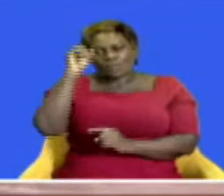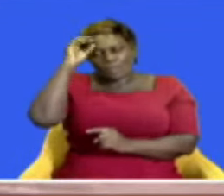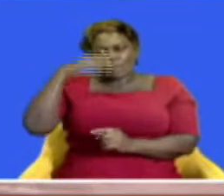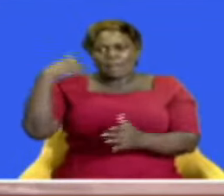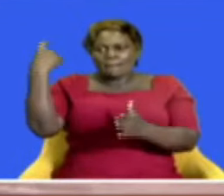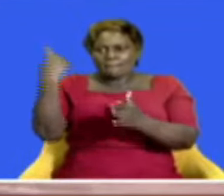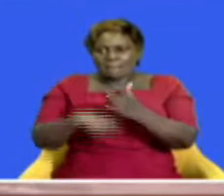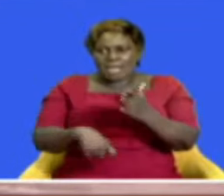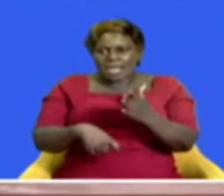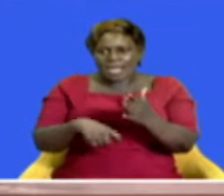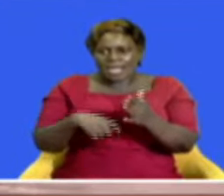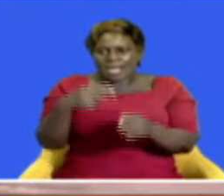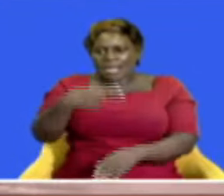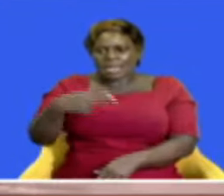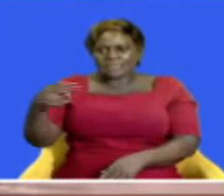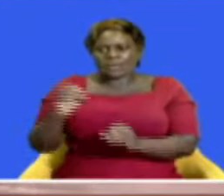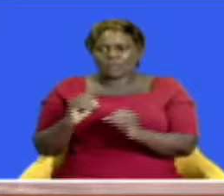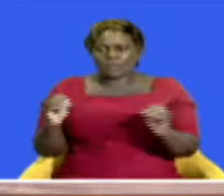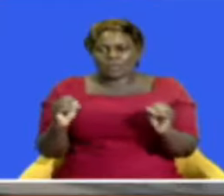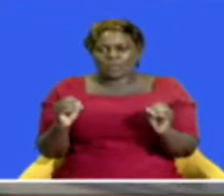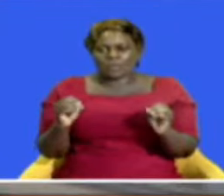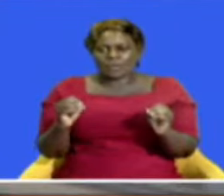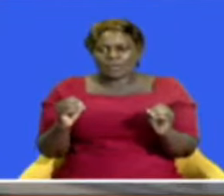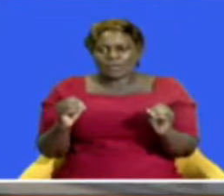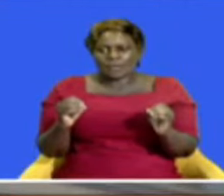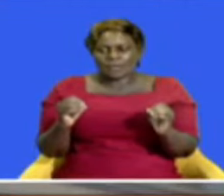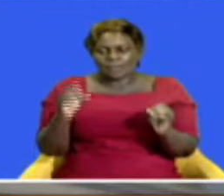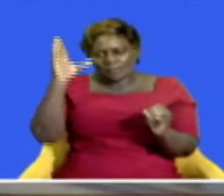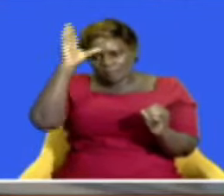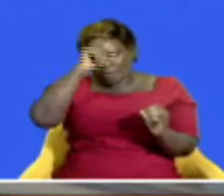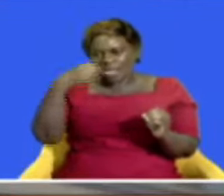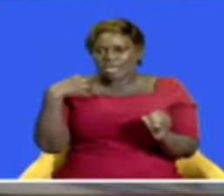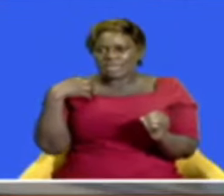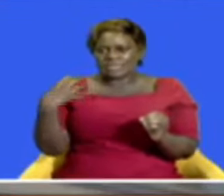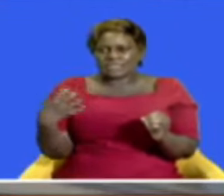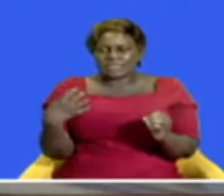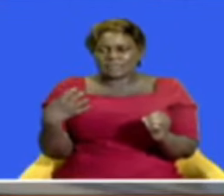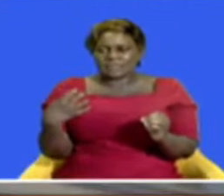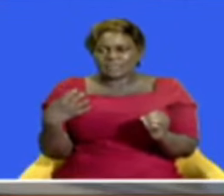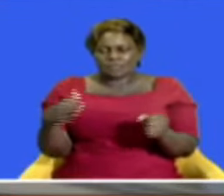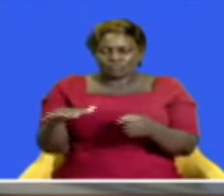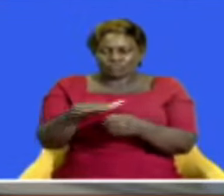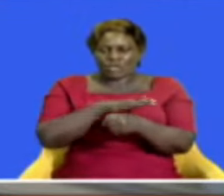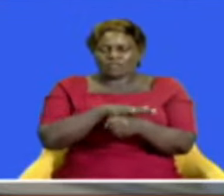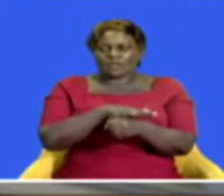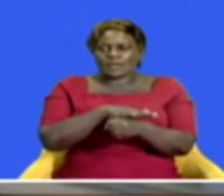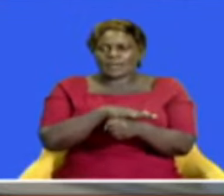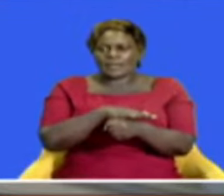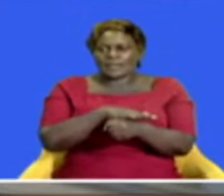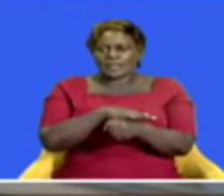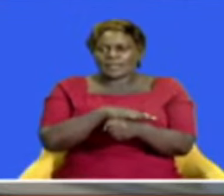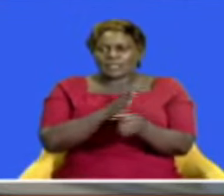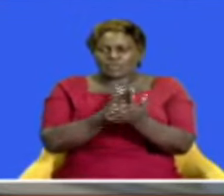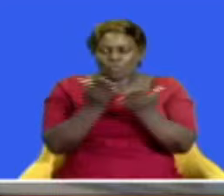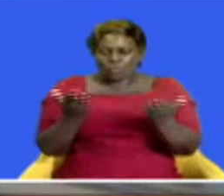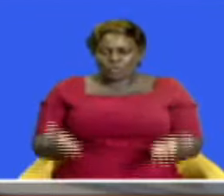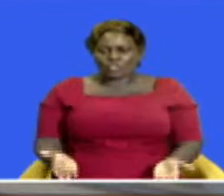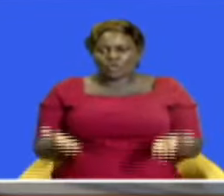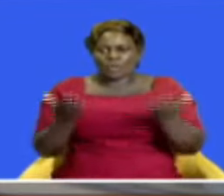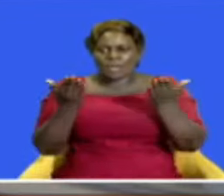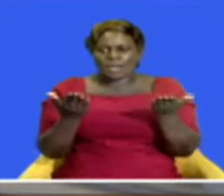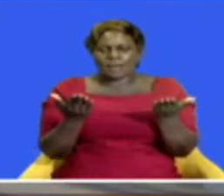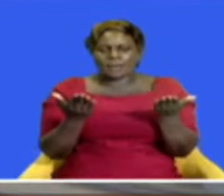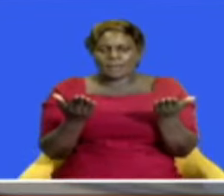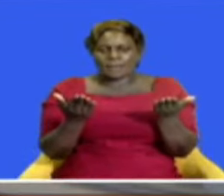ushuru usiumize hasla au maskini. Pengo la maskini na tajiri kupaswa kuzibwa ni kupitia bottom up. Ni Joshua